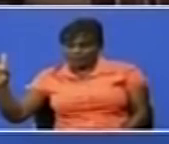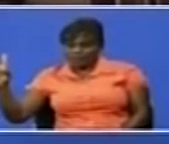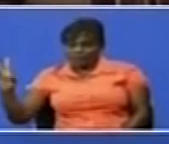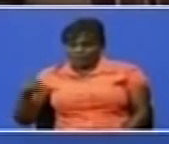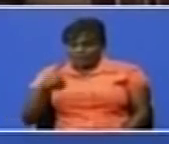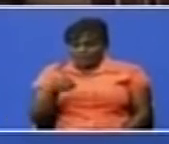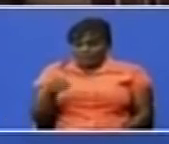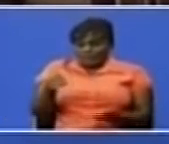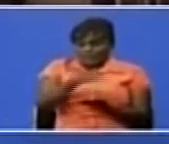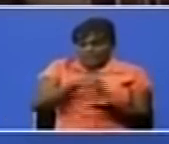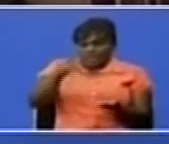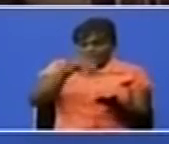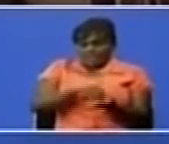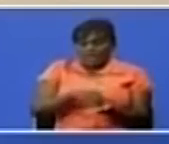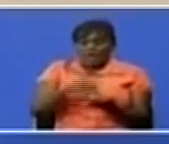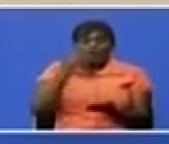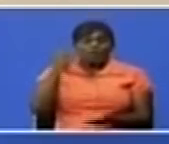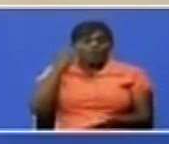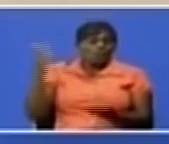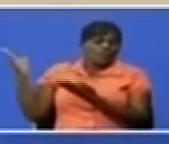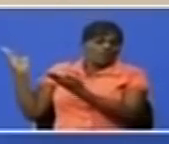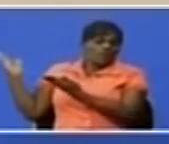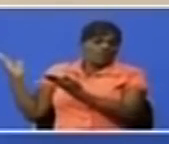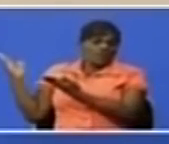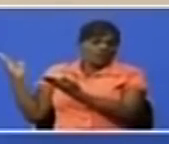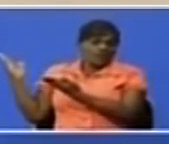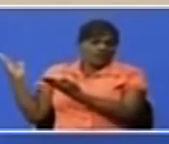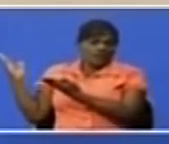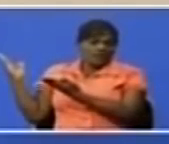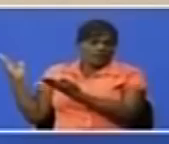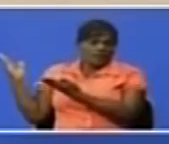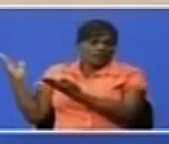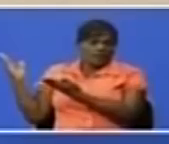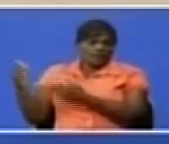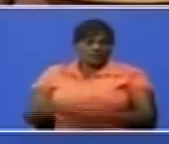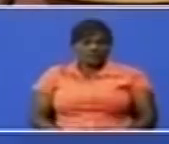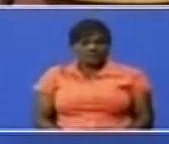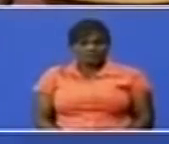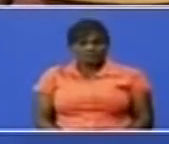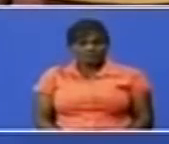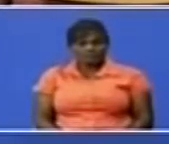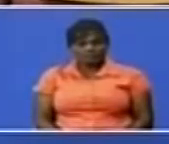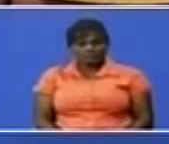Wakatafuta hifadhi katika shule za msingi na upili za St. Elizabeth Morpus huko Ortum.